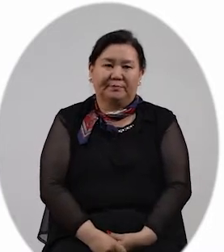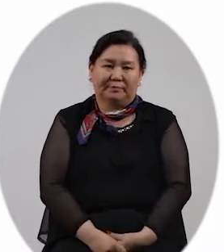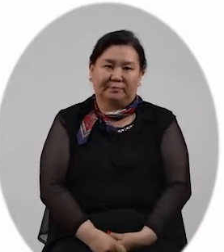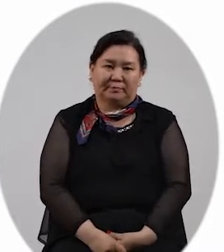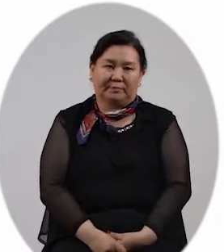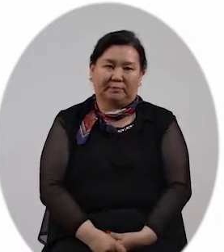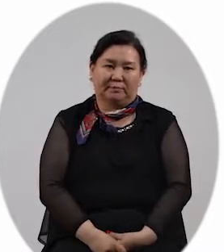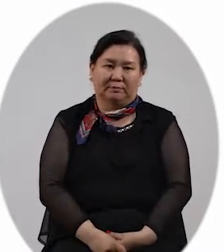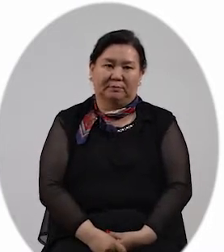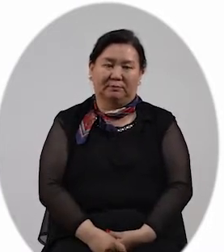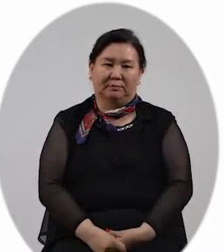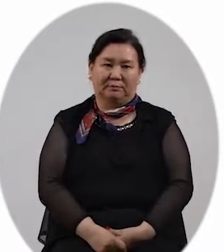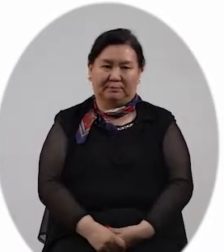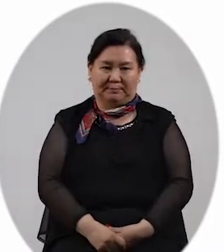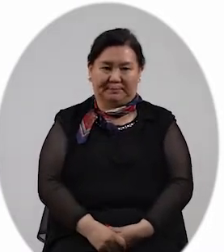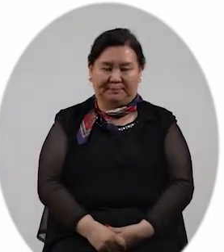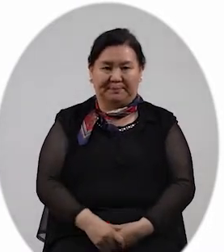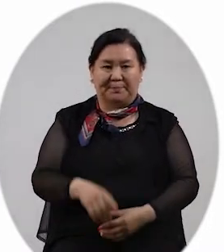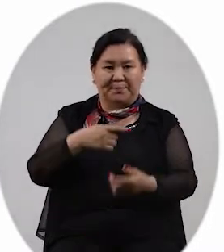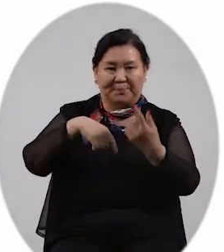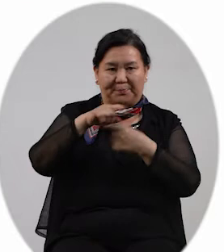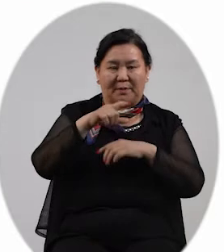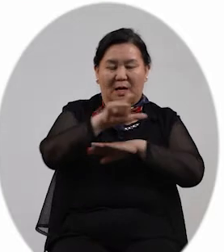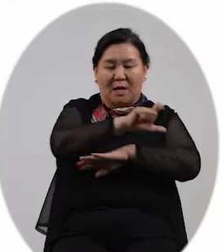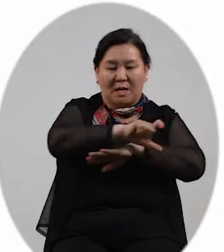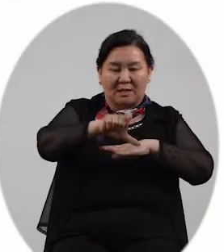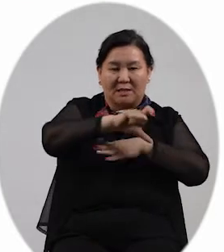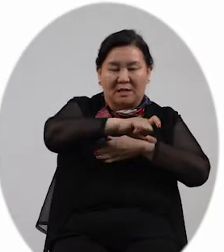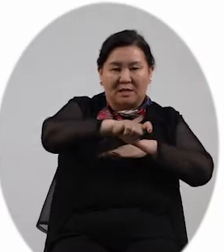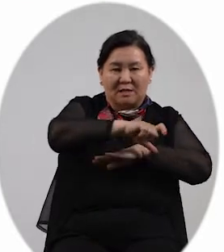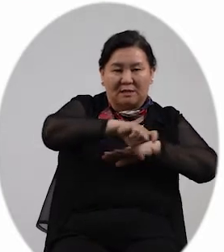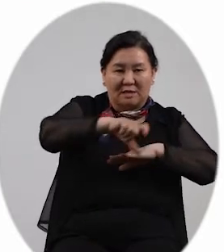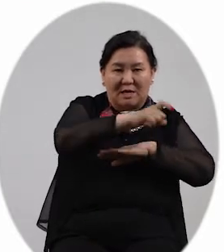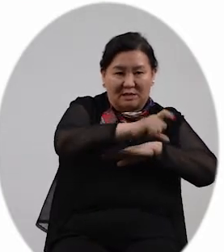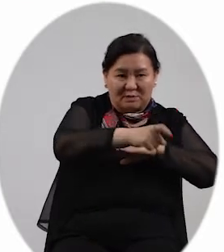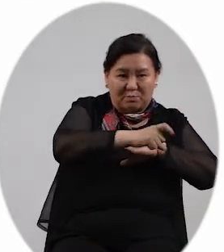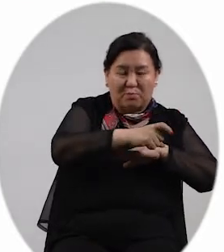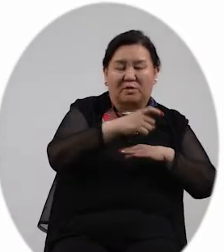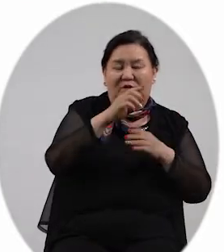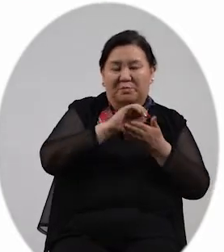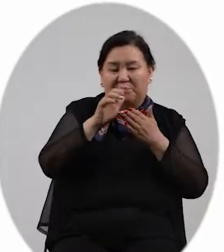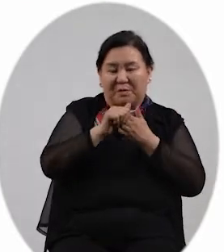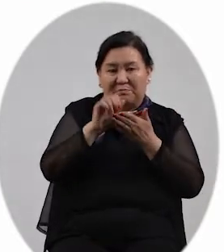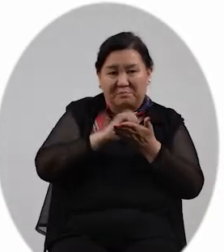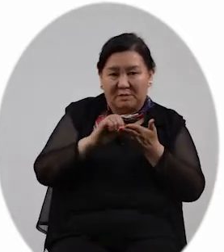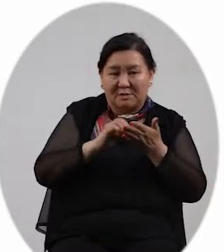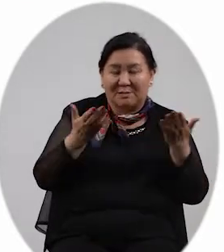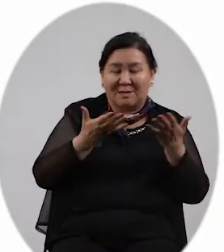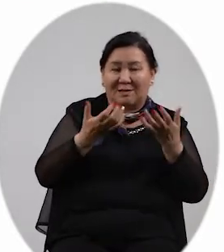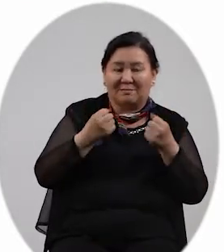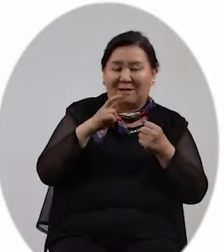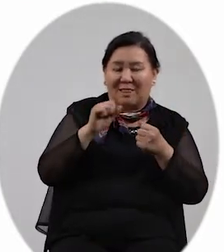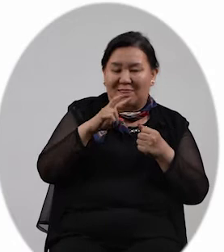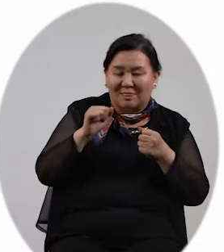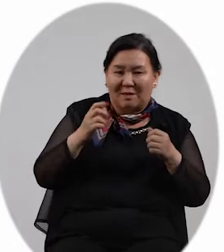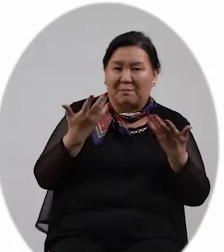ойлголт юм а гэж ойлгох хэрэгтэй. Хэрвээ бид нар экспортын бичиг баримтуудыг дээр дурдсан экспортын бичиг баримтуудыг хаана нэгтэй газар нь алдаа